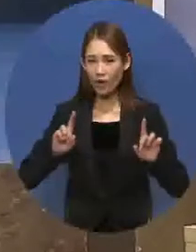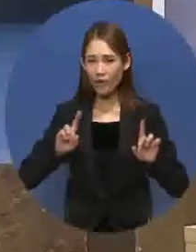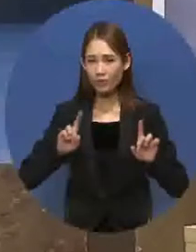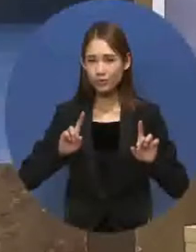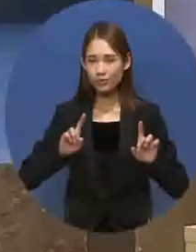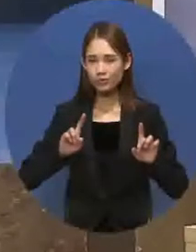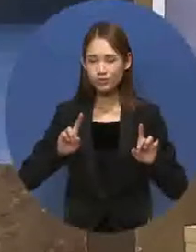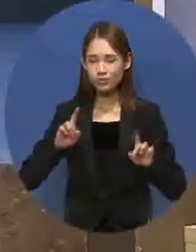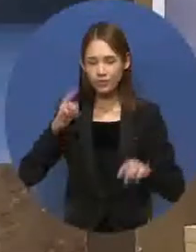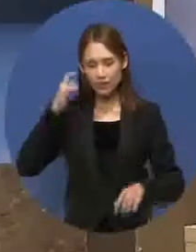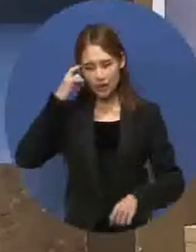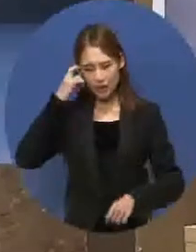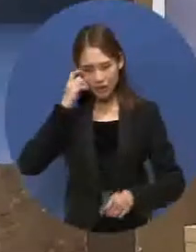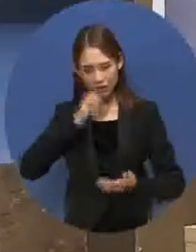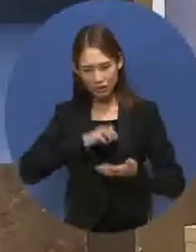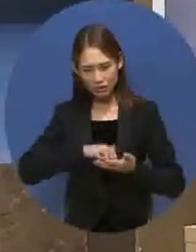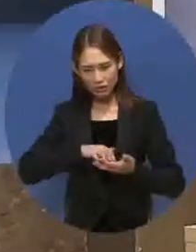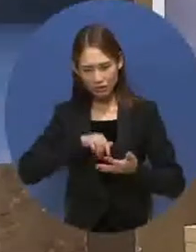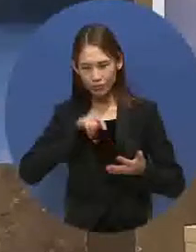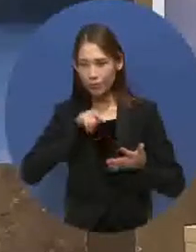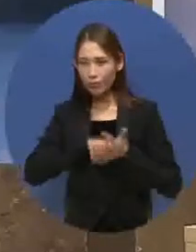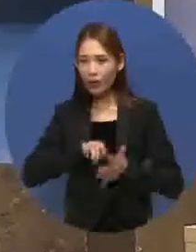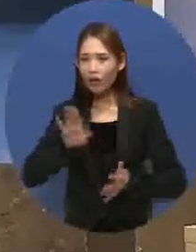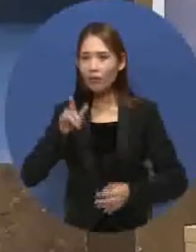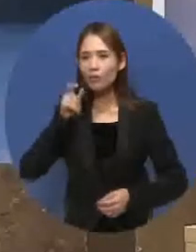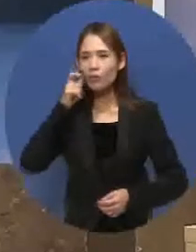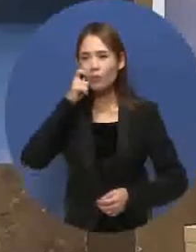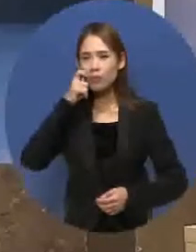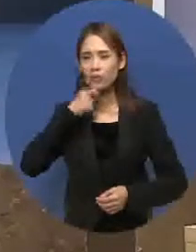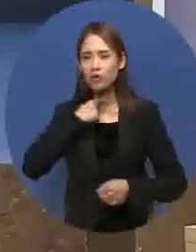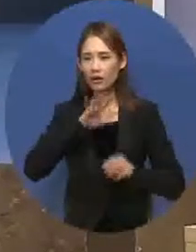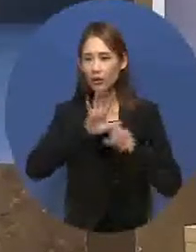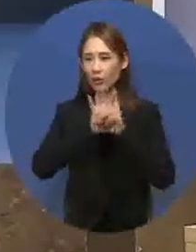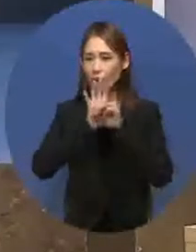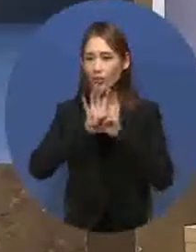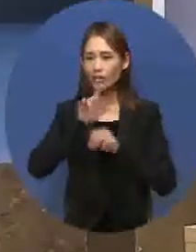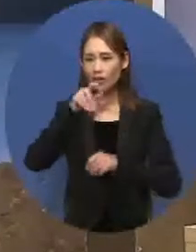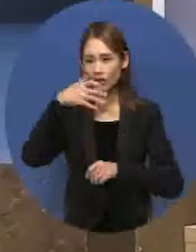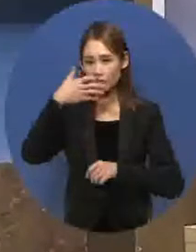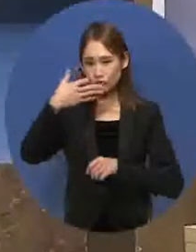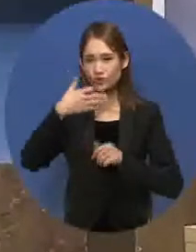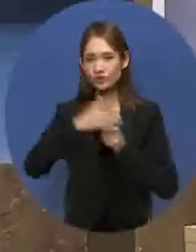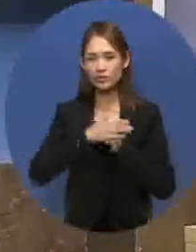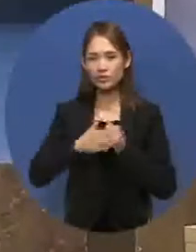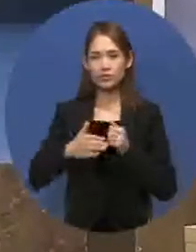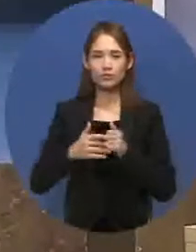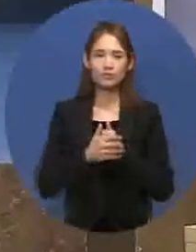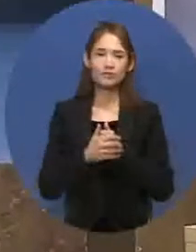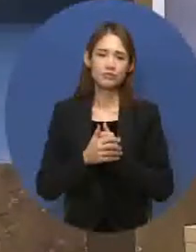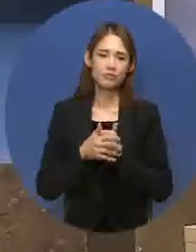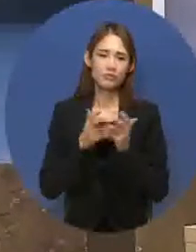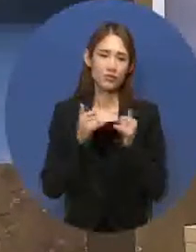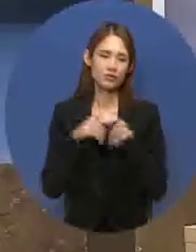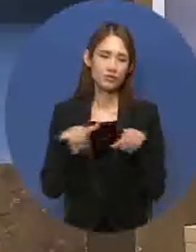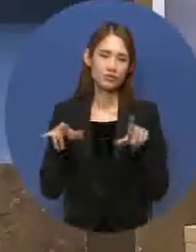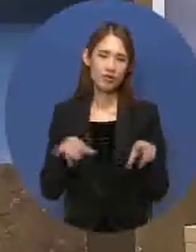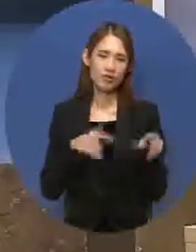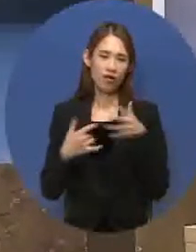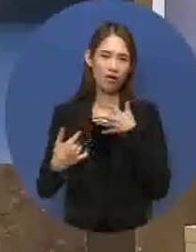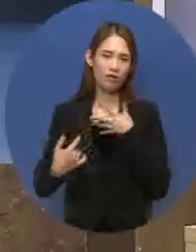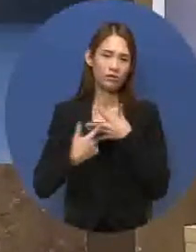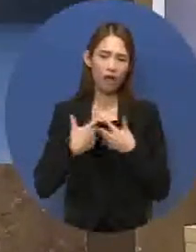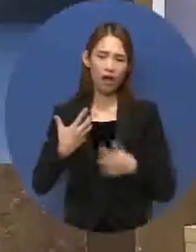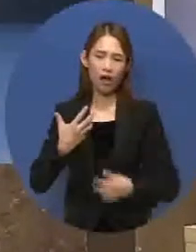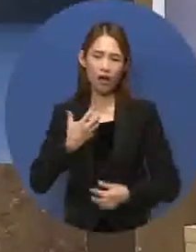아무도 예측하지 못했던 코로나19로 인해서 또 많은 분들이 일상생활에 많은 타격을